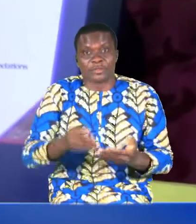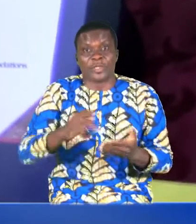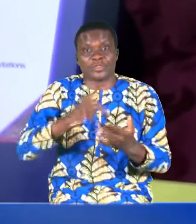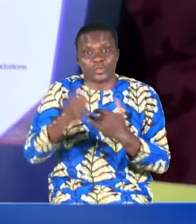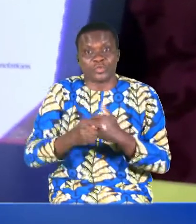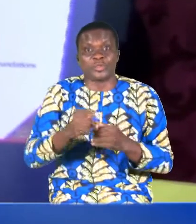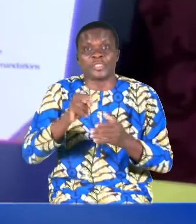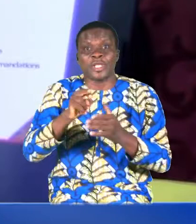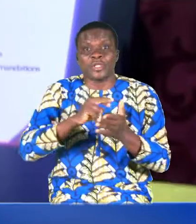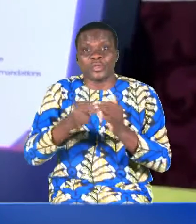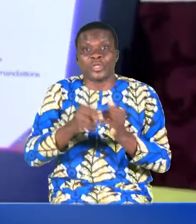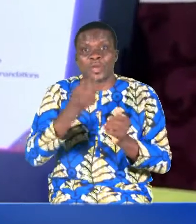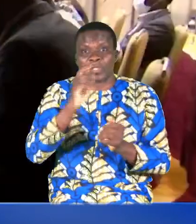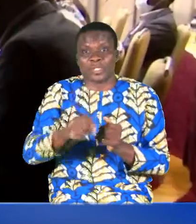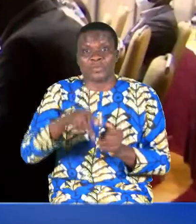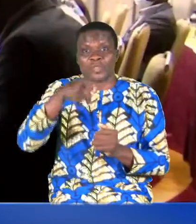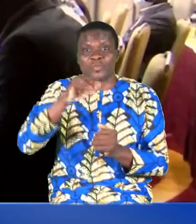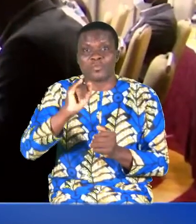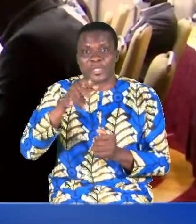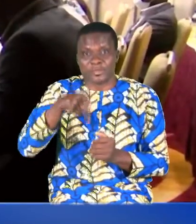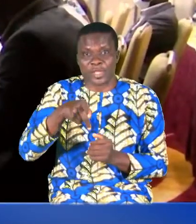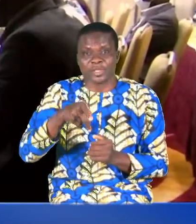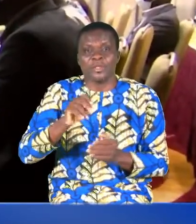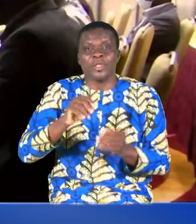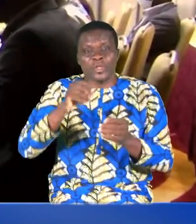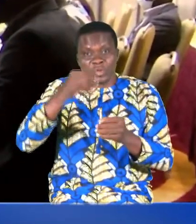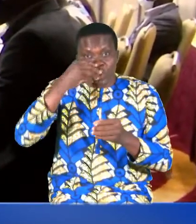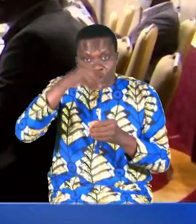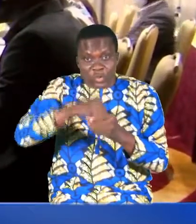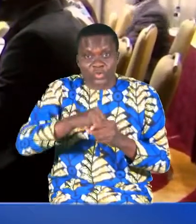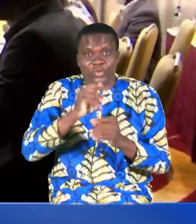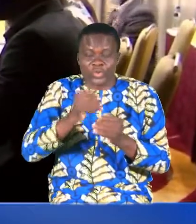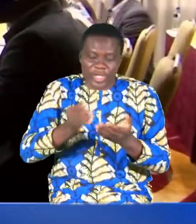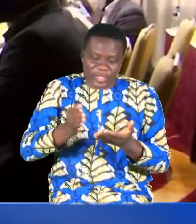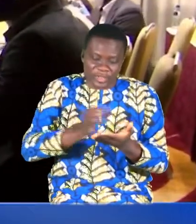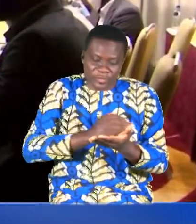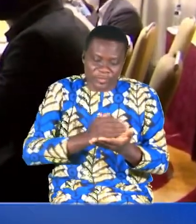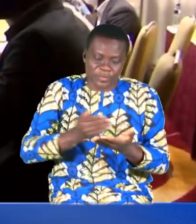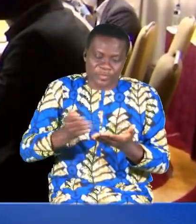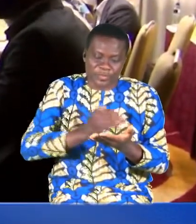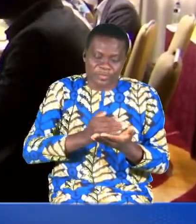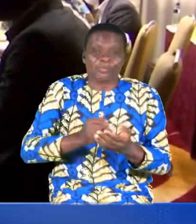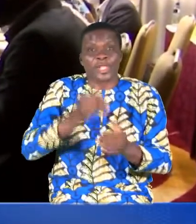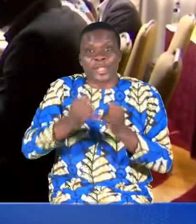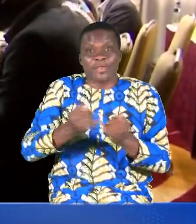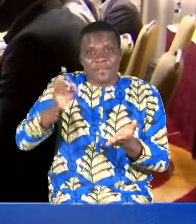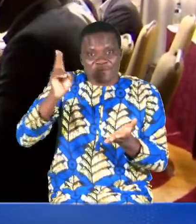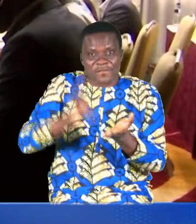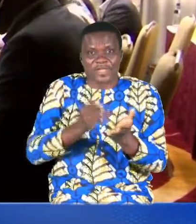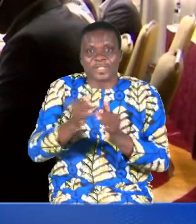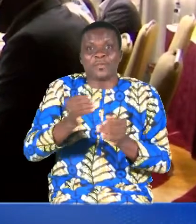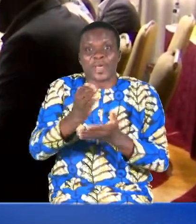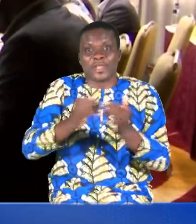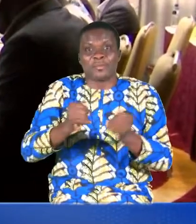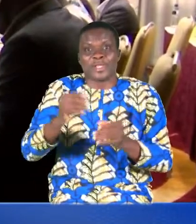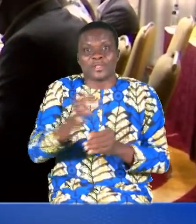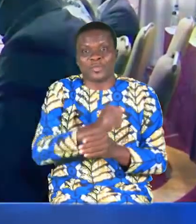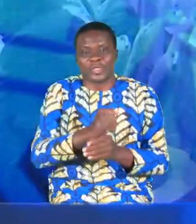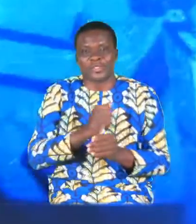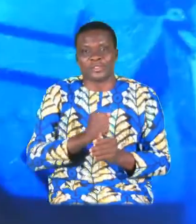de rapport d'exécution du PIP, le contenu a été examiné puis validé par les parties prenantes.